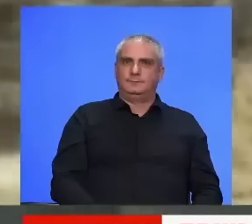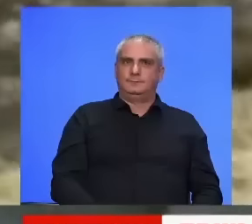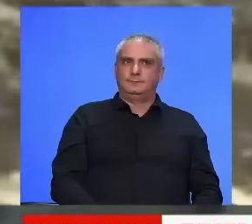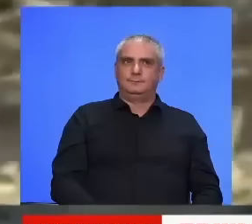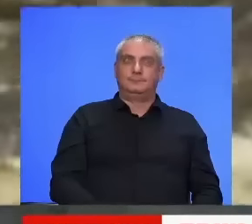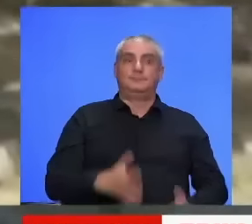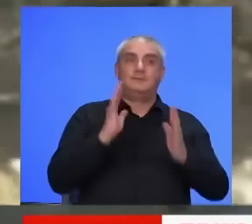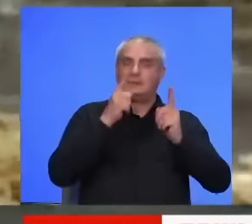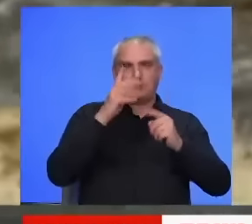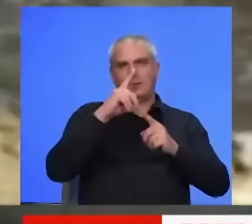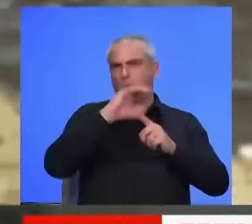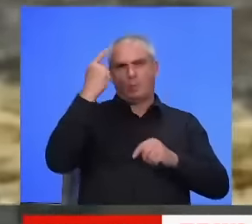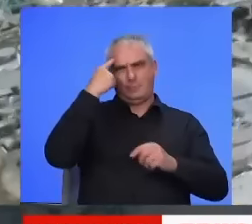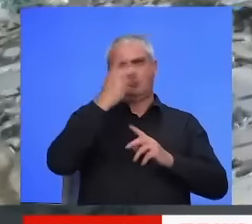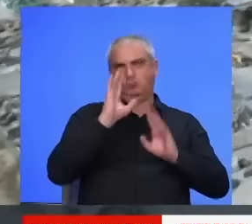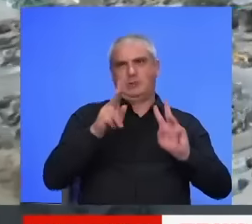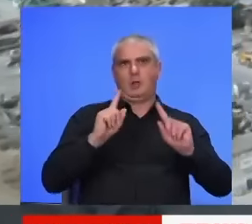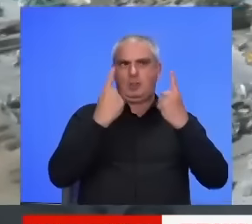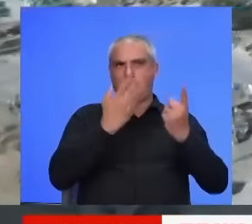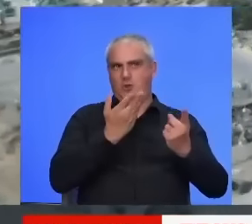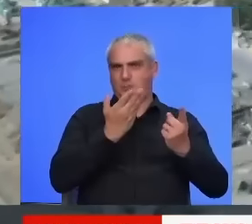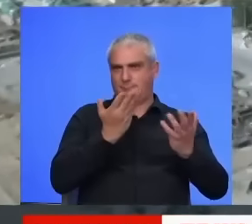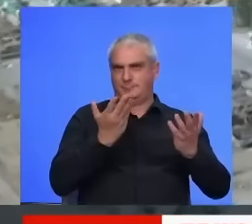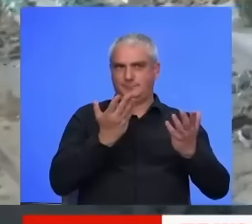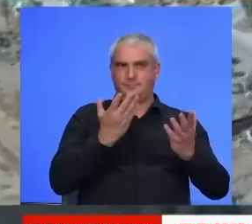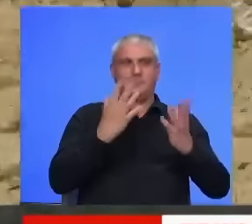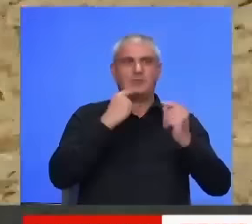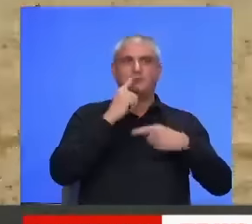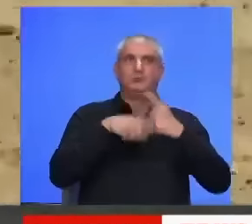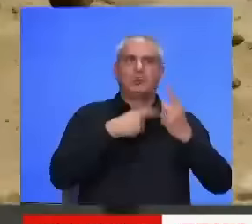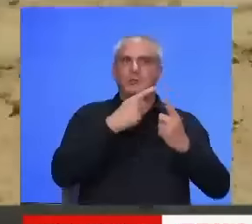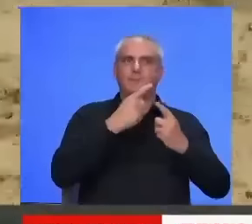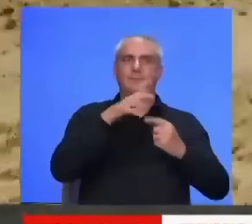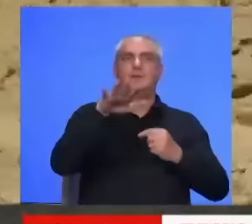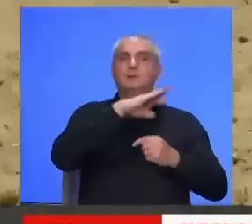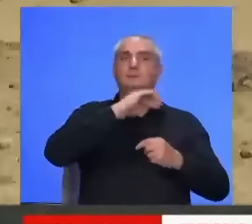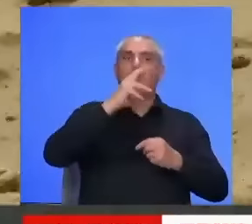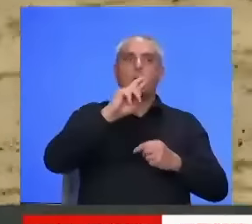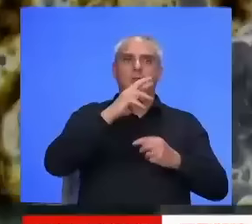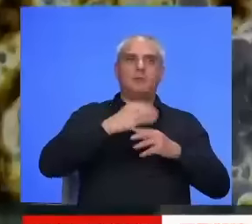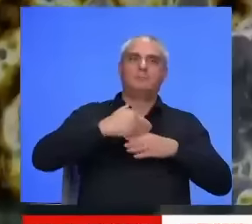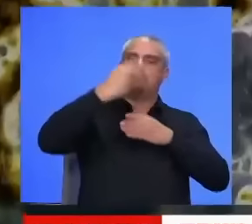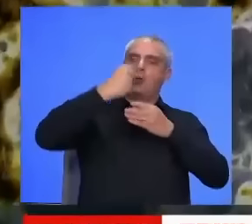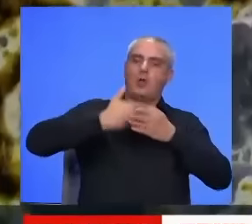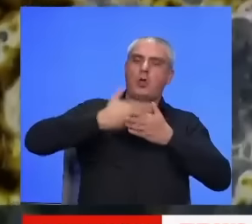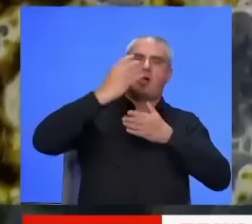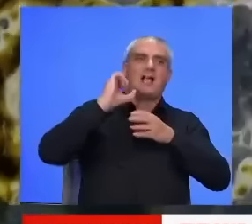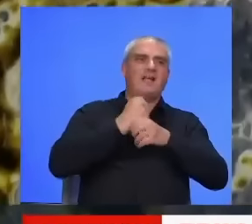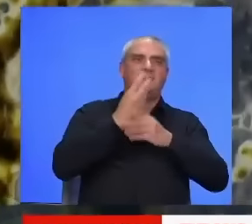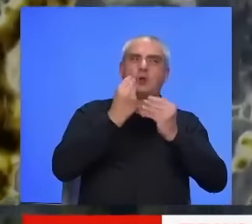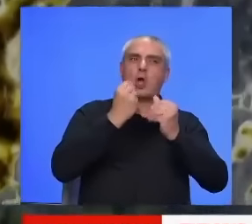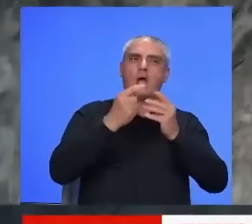האסון הזה היה ידוע מראש. עשרות שנים שהרימו במישור רותם הרי פוספוגבס, חומר